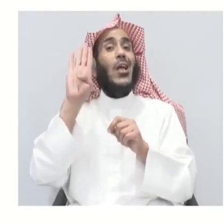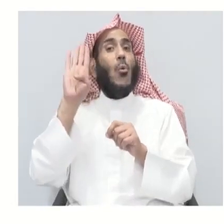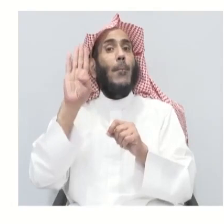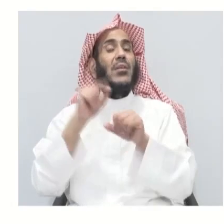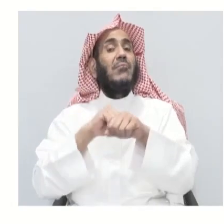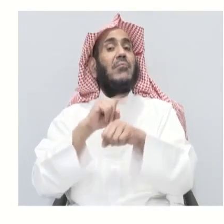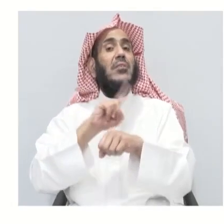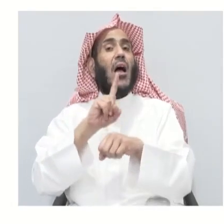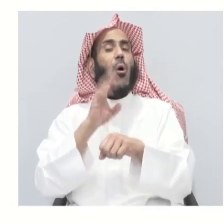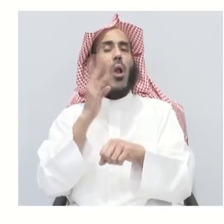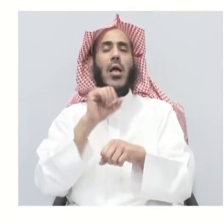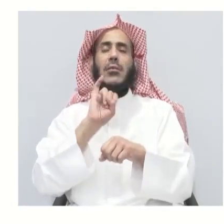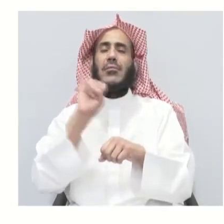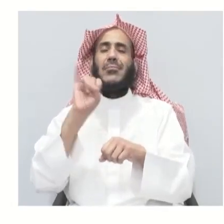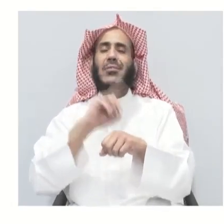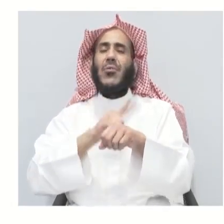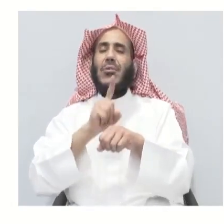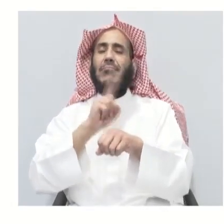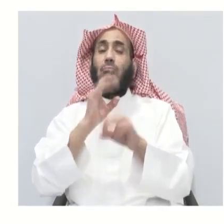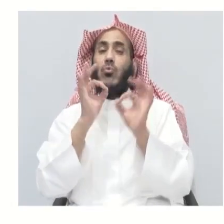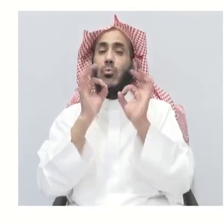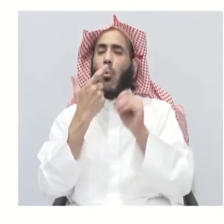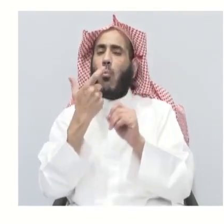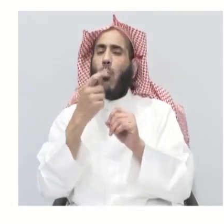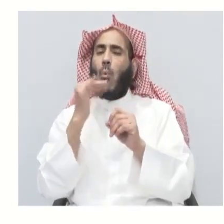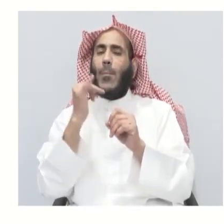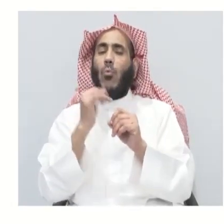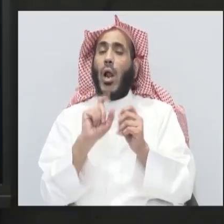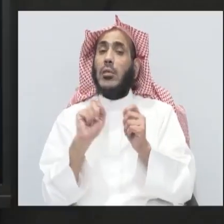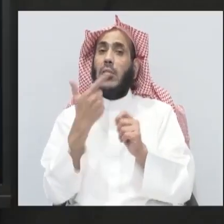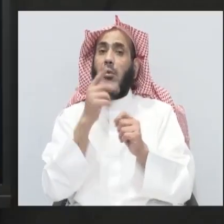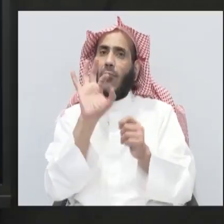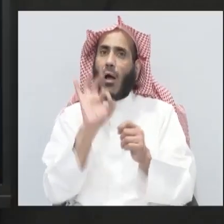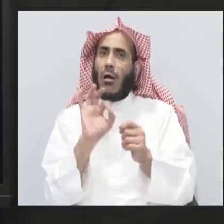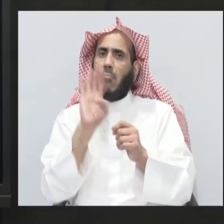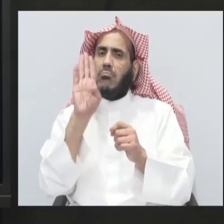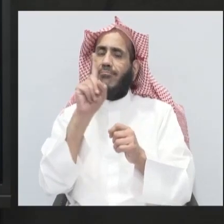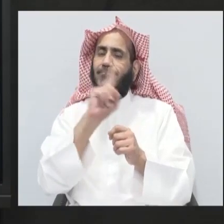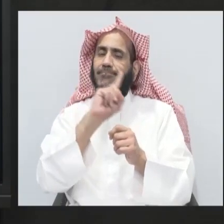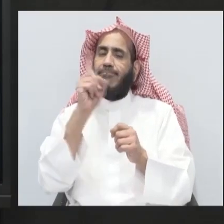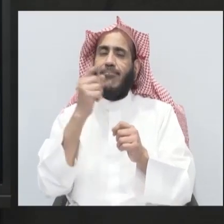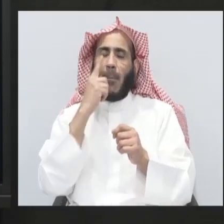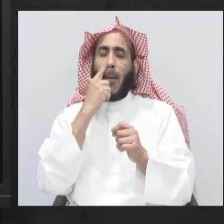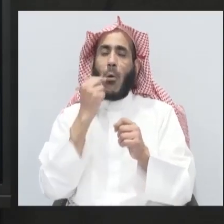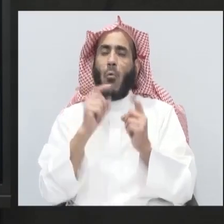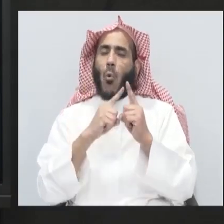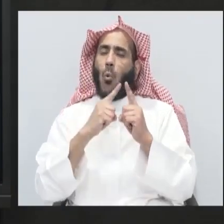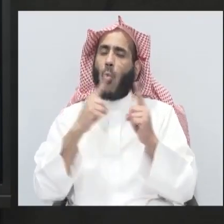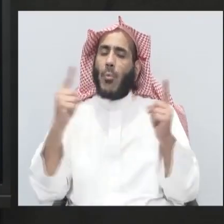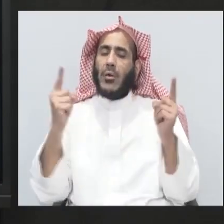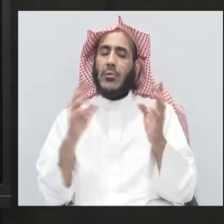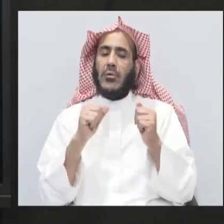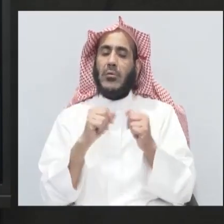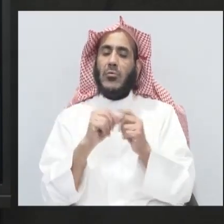ساعه وليس متر لكل ثانيه انتبه جيدا ولا تستعجل في الخيار في هذه اللحظه لان الفارق كبير انا